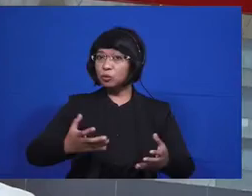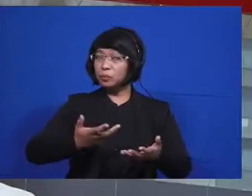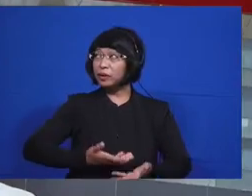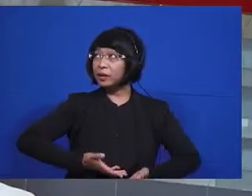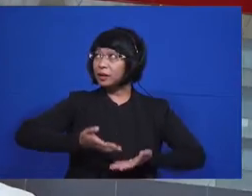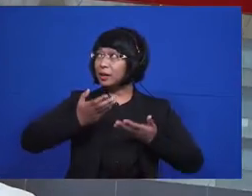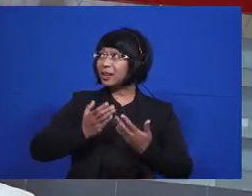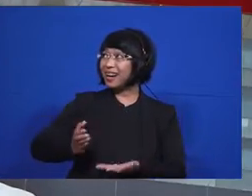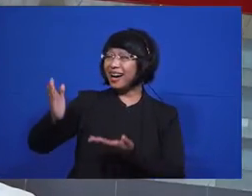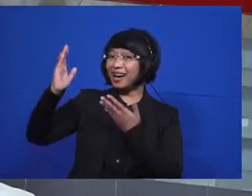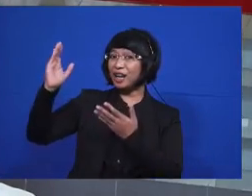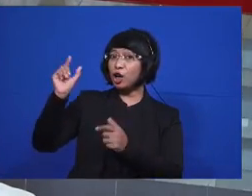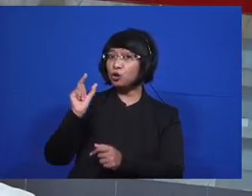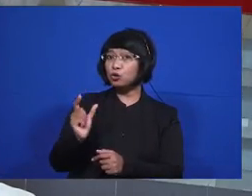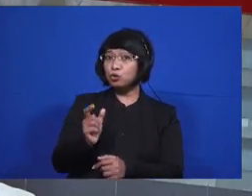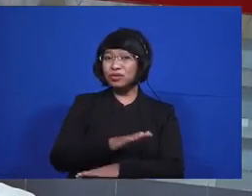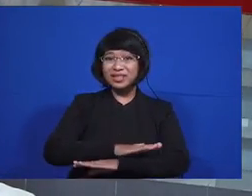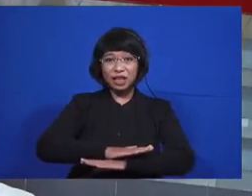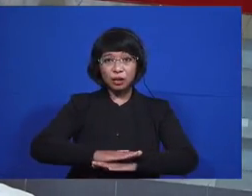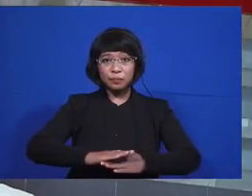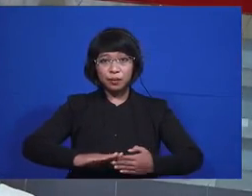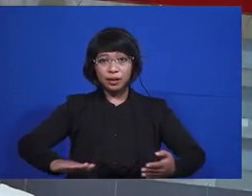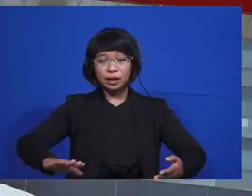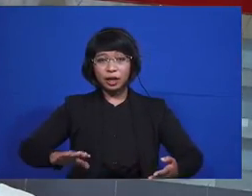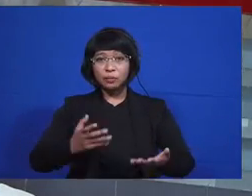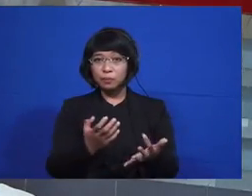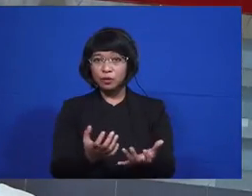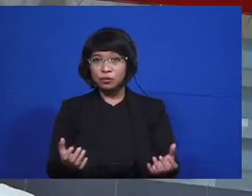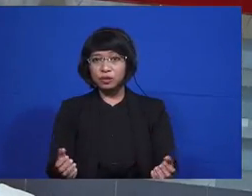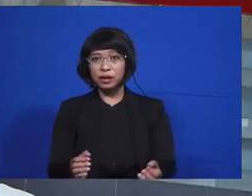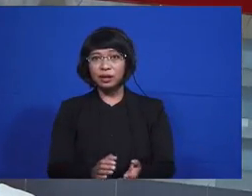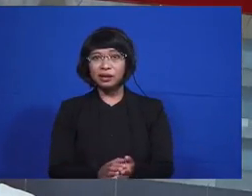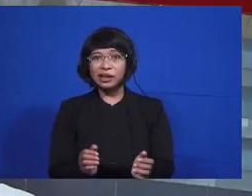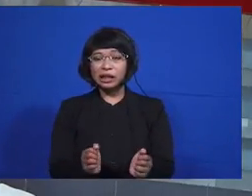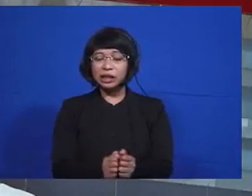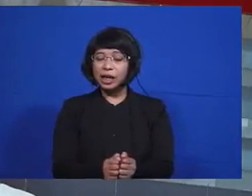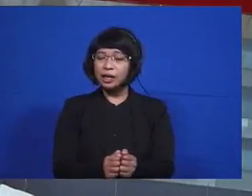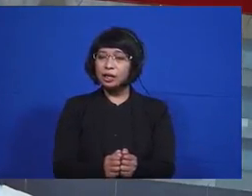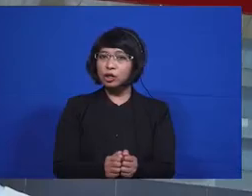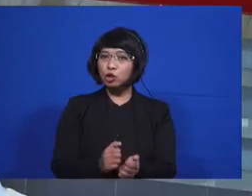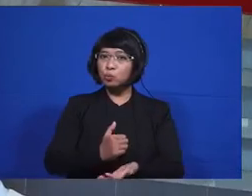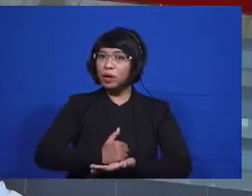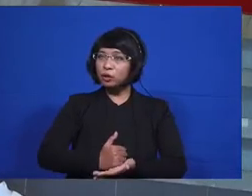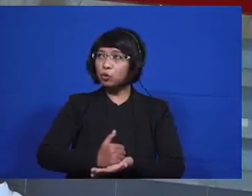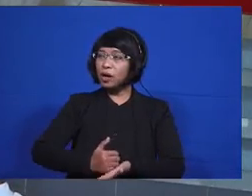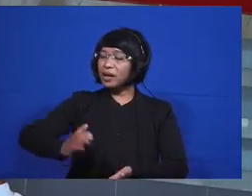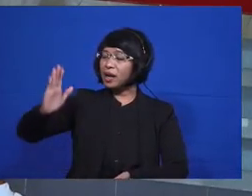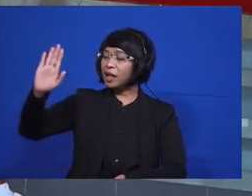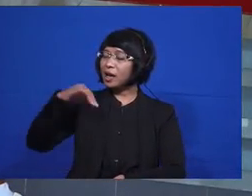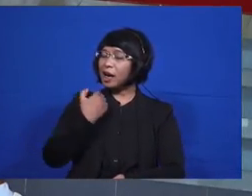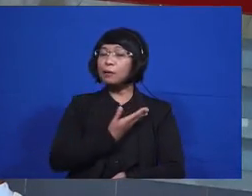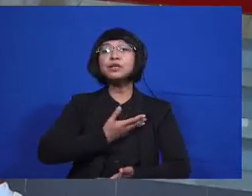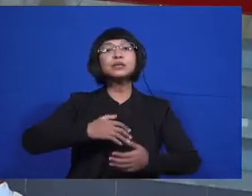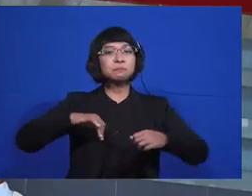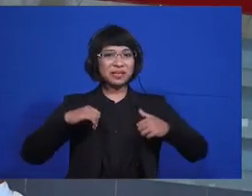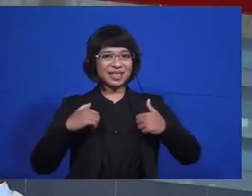demi keselamatan manusia? Dengan bantuan Allah, kami bersedia.